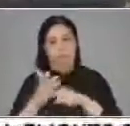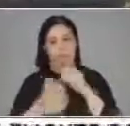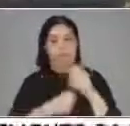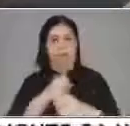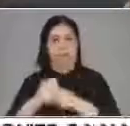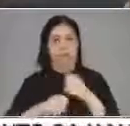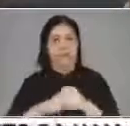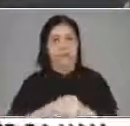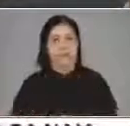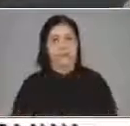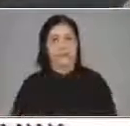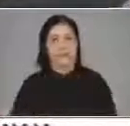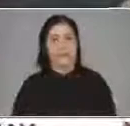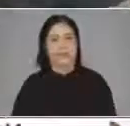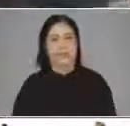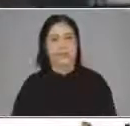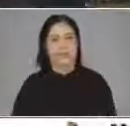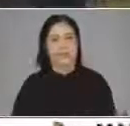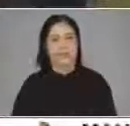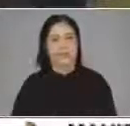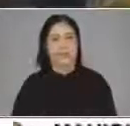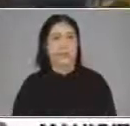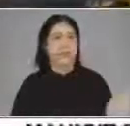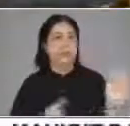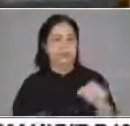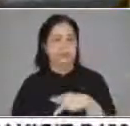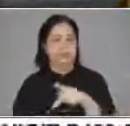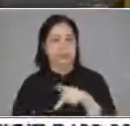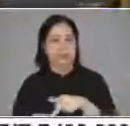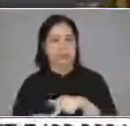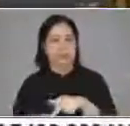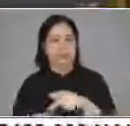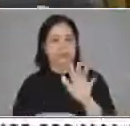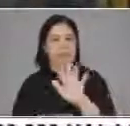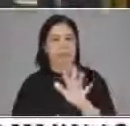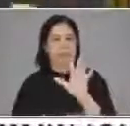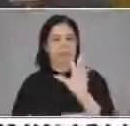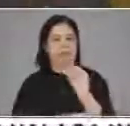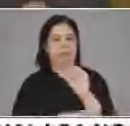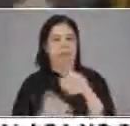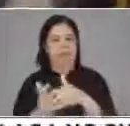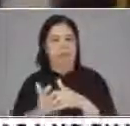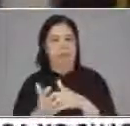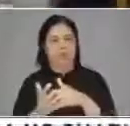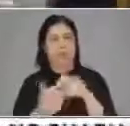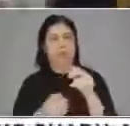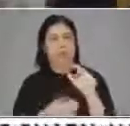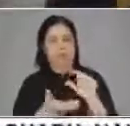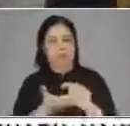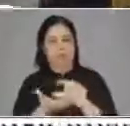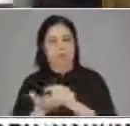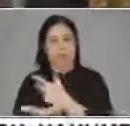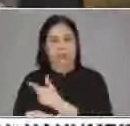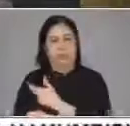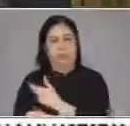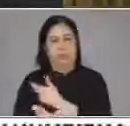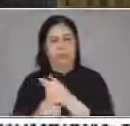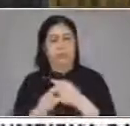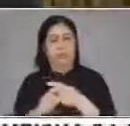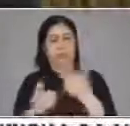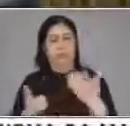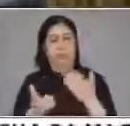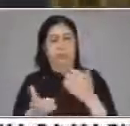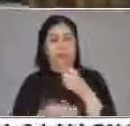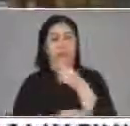Sputnik V vaccine sa NAIA Terminal 3. Gawa ang mga ito ng Gamaleya Research Institute sa bansang Russia. Ang naturang